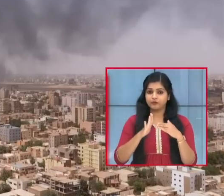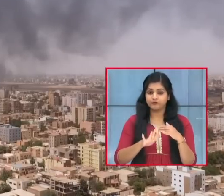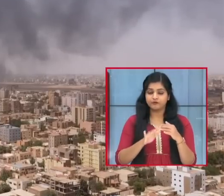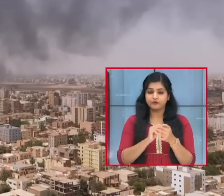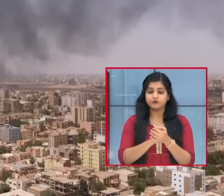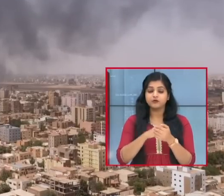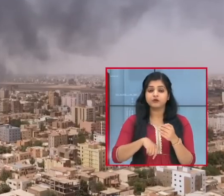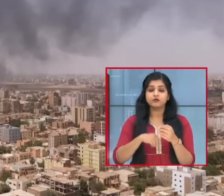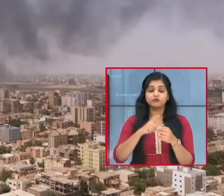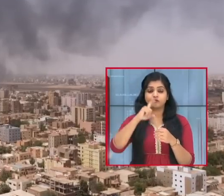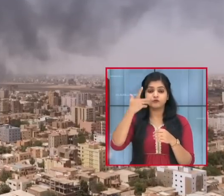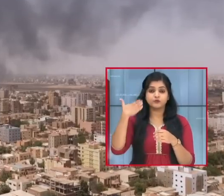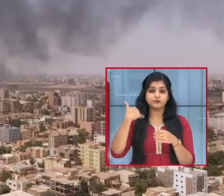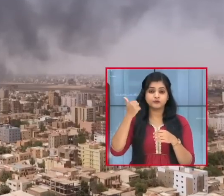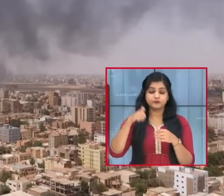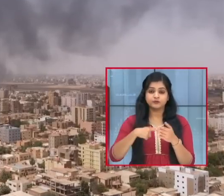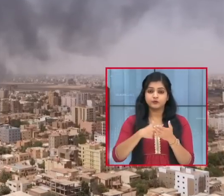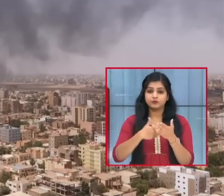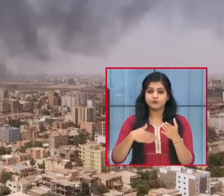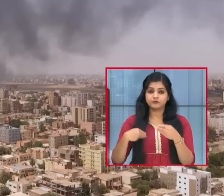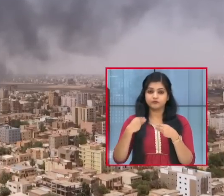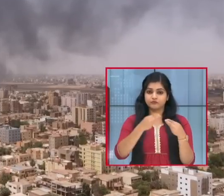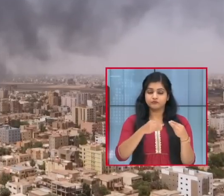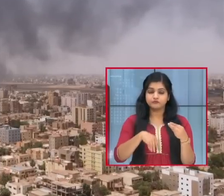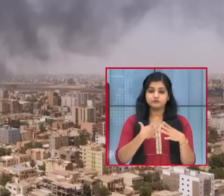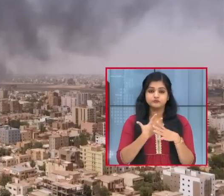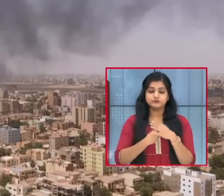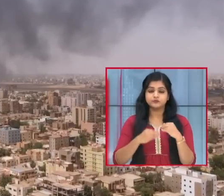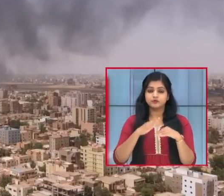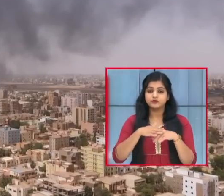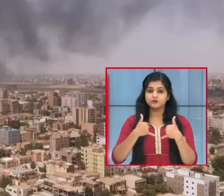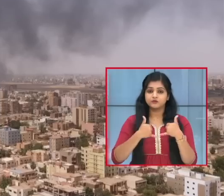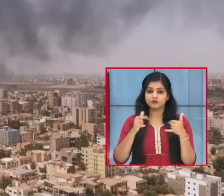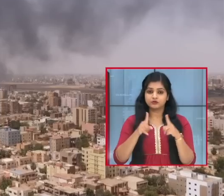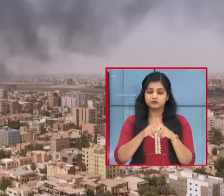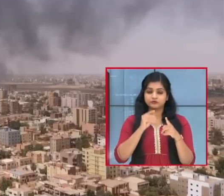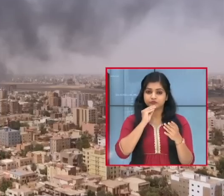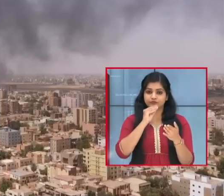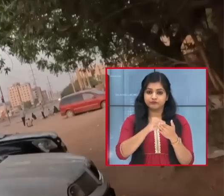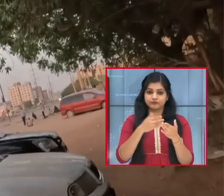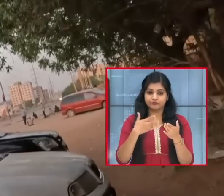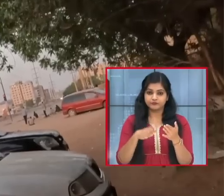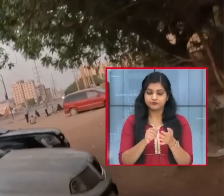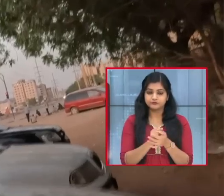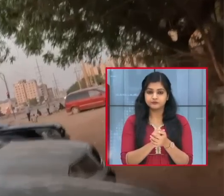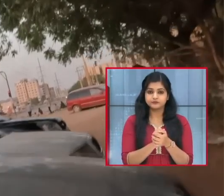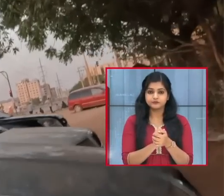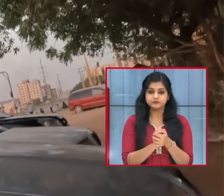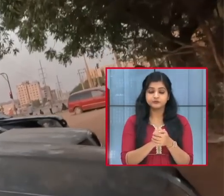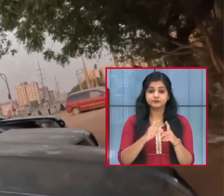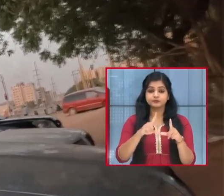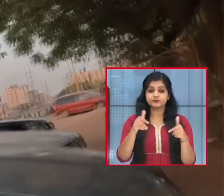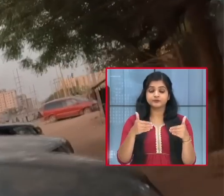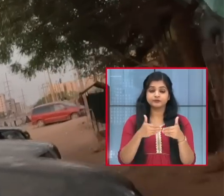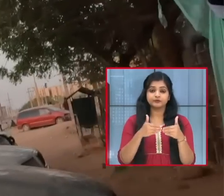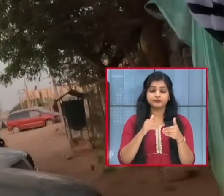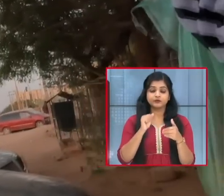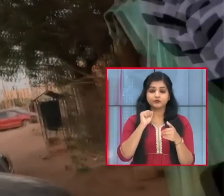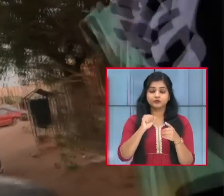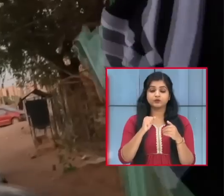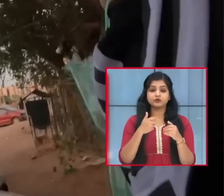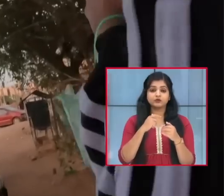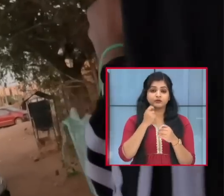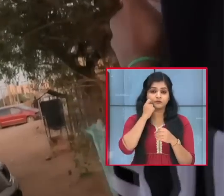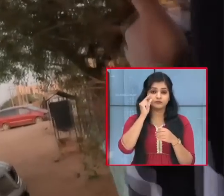ഈ യോഗത്തിൽ റിപ്പോർട്ട് ചെയ്യുകയും അനുശോചനം, ഇന്ത്യയുടെ അനുശോചനം അക്കാര്യത്തിൽ പ്രകടിപ്പിക്കുകയും ചെയ്തു. യോഗം അദ്ദേഹത്തിന്റെ